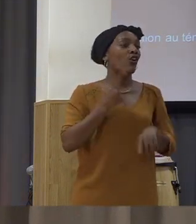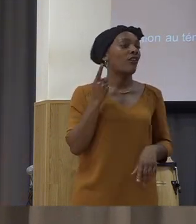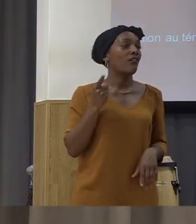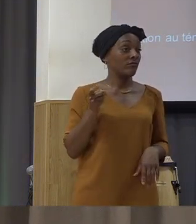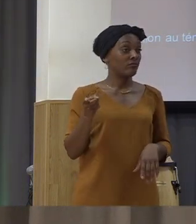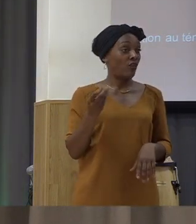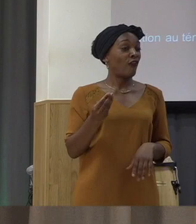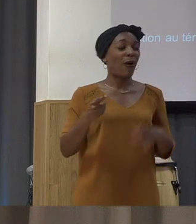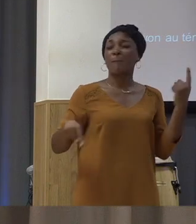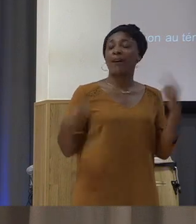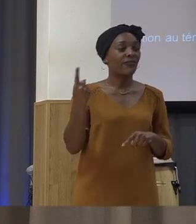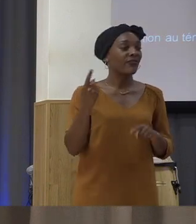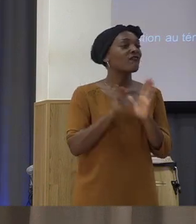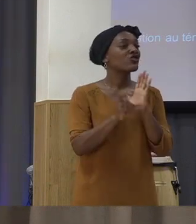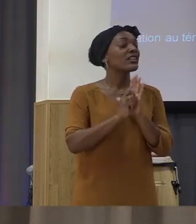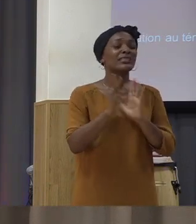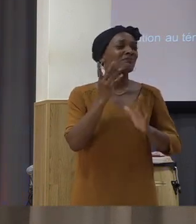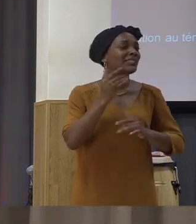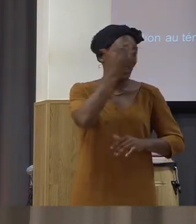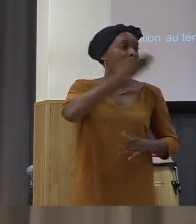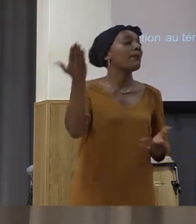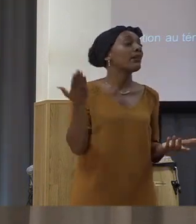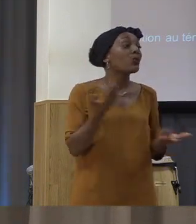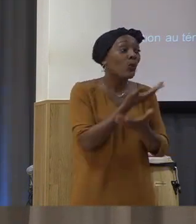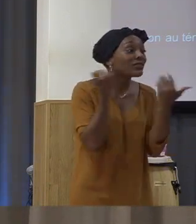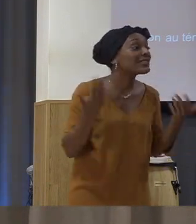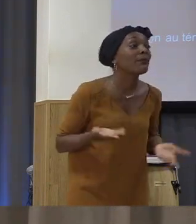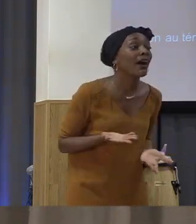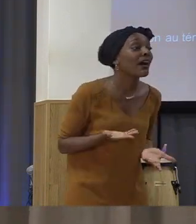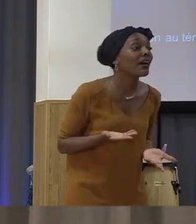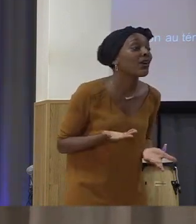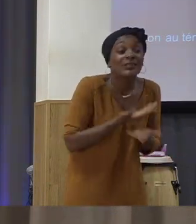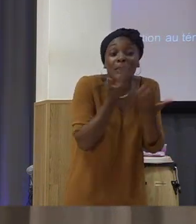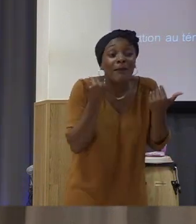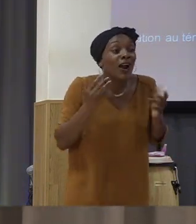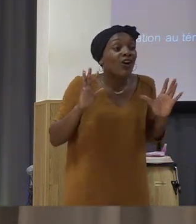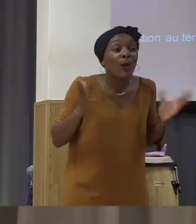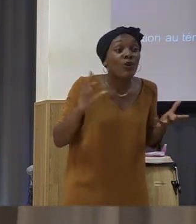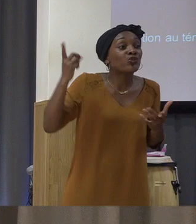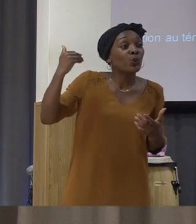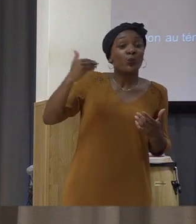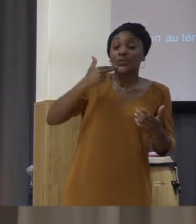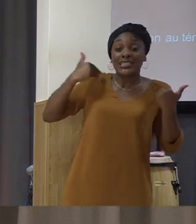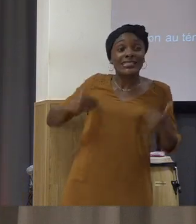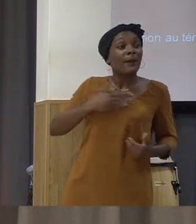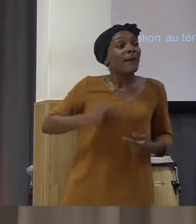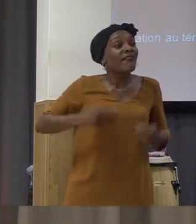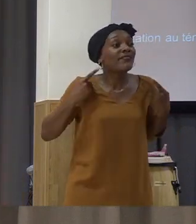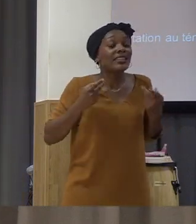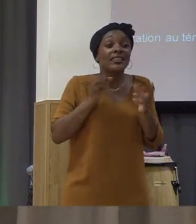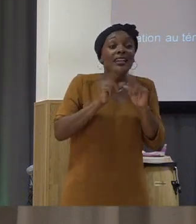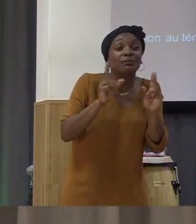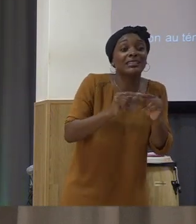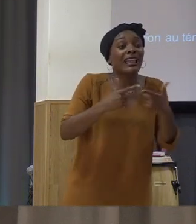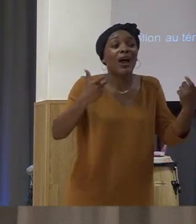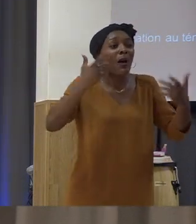faire au travers de votre témoignage. Donc surtout, quelle que soit la conception que vous avez, quel que soit l'environnement qui est autour